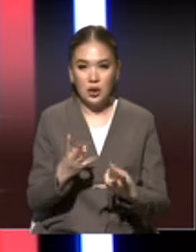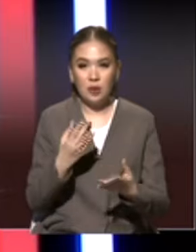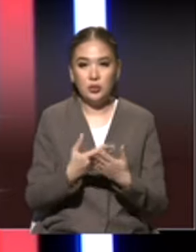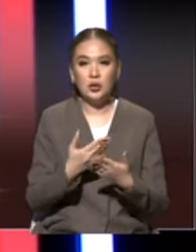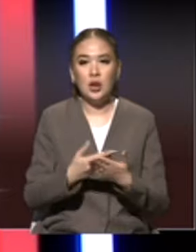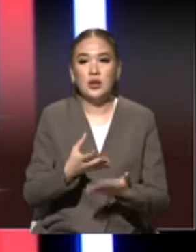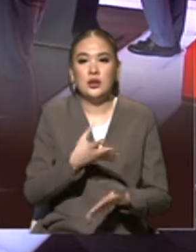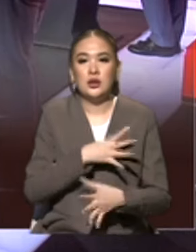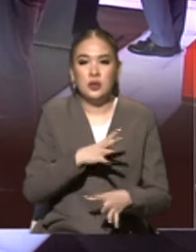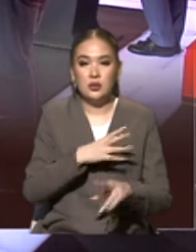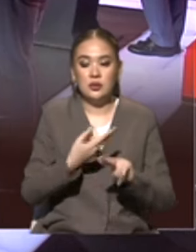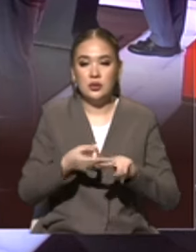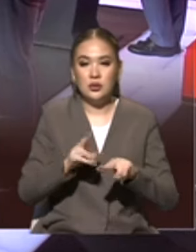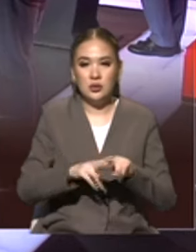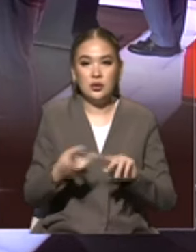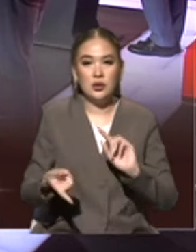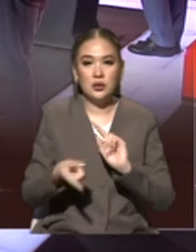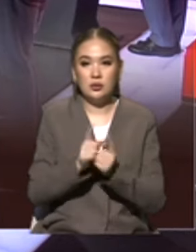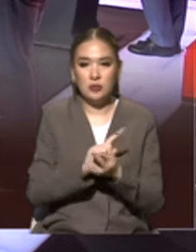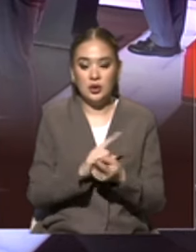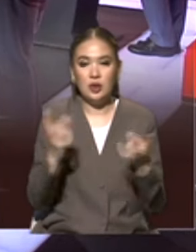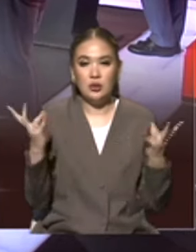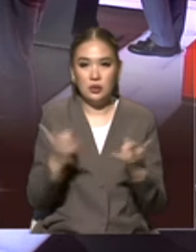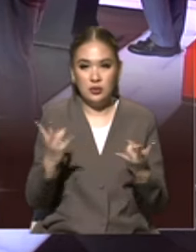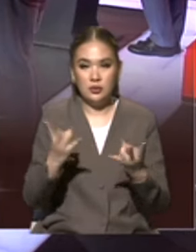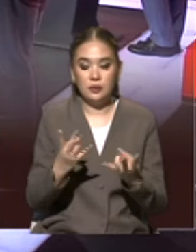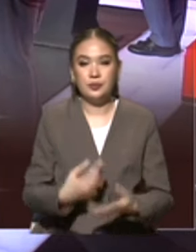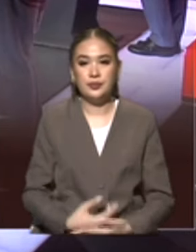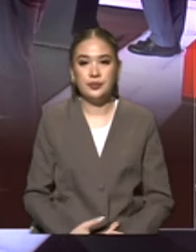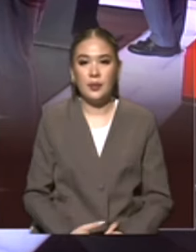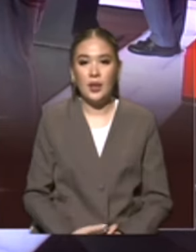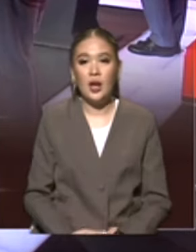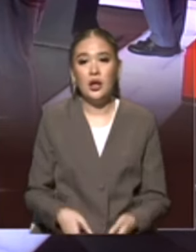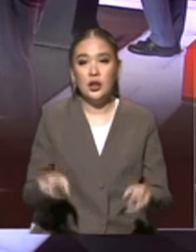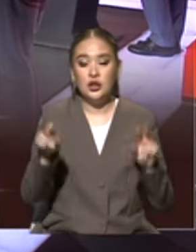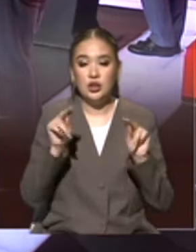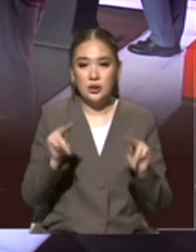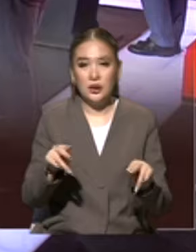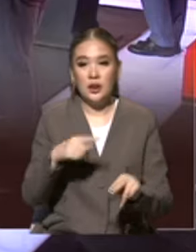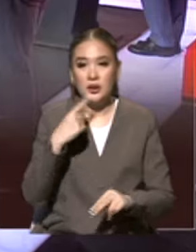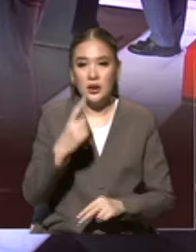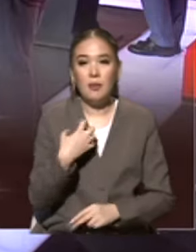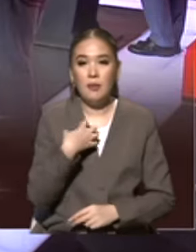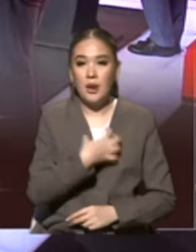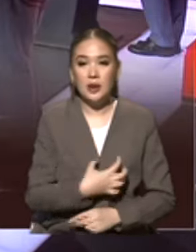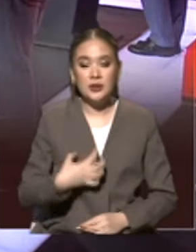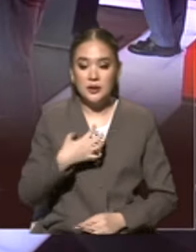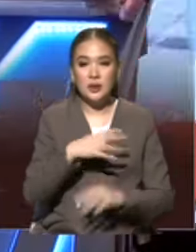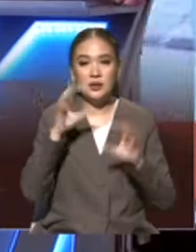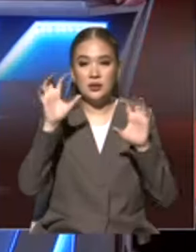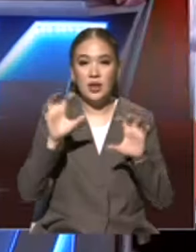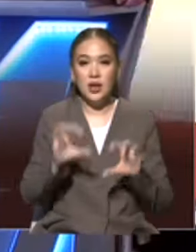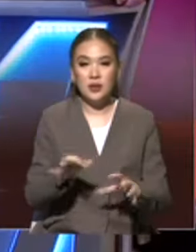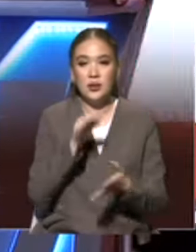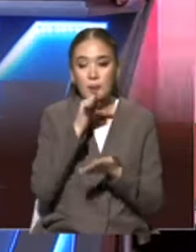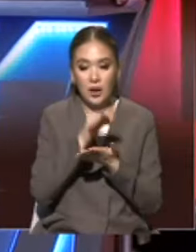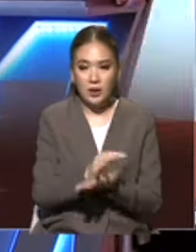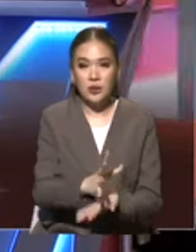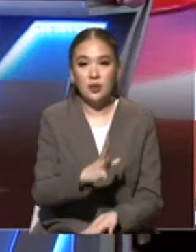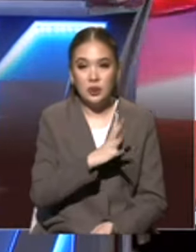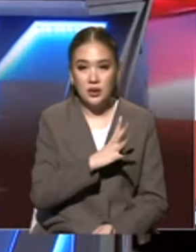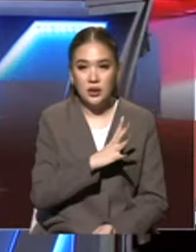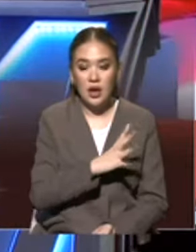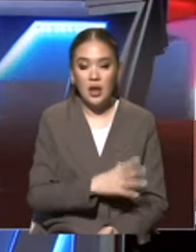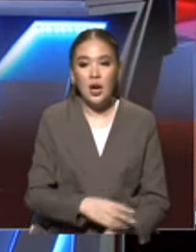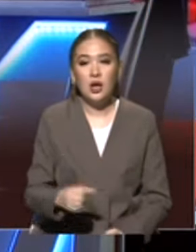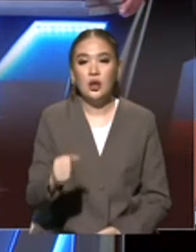өзгерту? Осыдан бастайықшы. Енді шын айтқан кезде бұл өте маңызды заң бұл деп отырмыз ғой барлығымызда. Енді